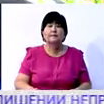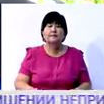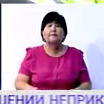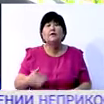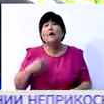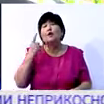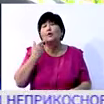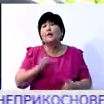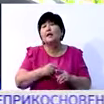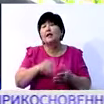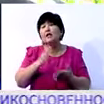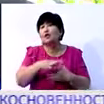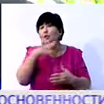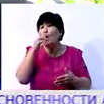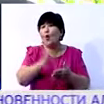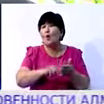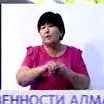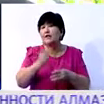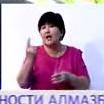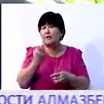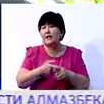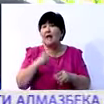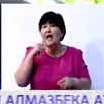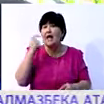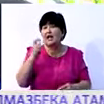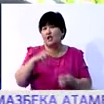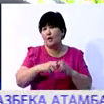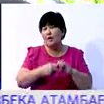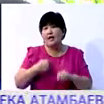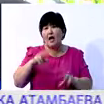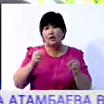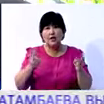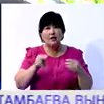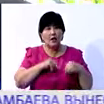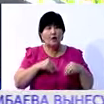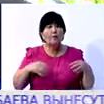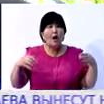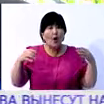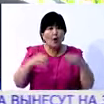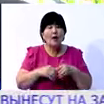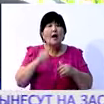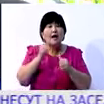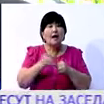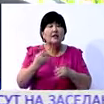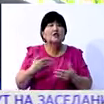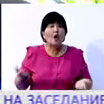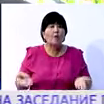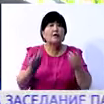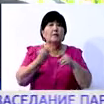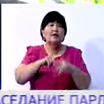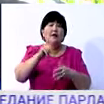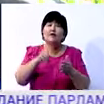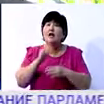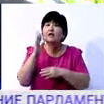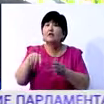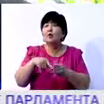Я думаю, на это есть много причин. И первое – это экономическая проблема. Я считаю, надо работать комплексно. Мы каждый раз поднимаем этот вопрос.